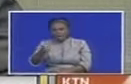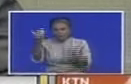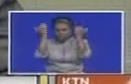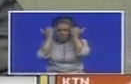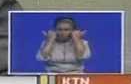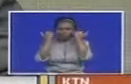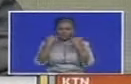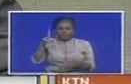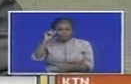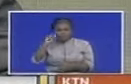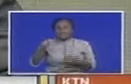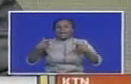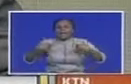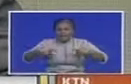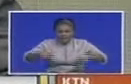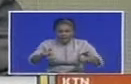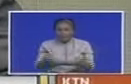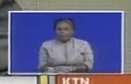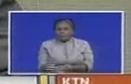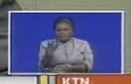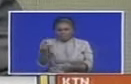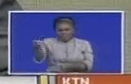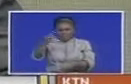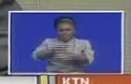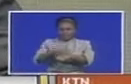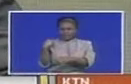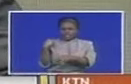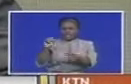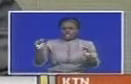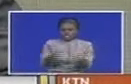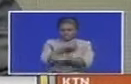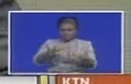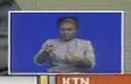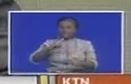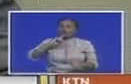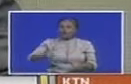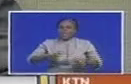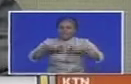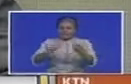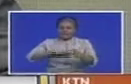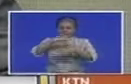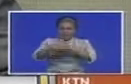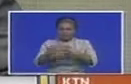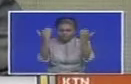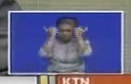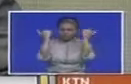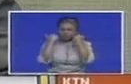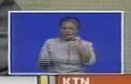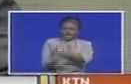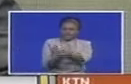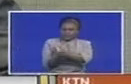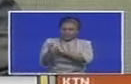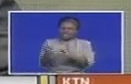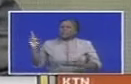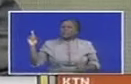Mombasa imetoa ruhusa kwa mabomu yaliyopatikana mjini humo kuharibiwa. Idhini hiyo imetolewa baada ya mahakama kuelezwa kwamba silaha hizo ni